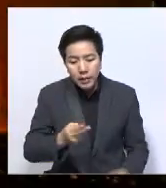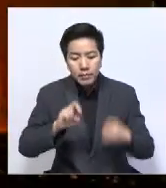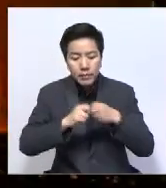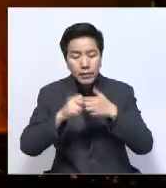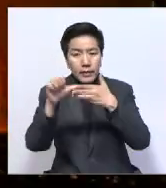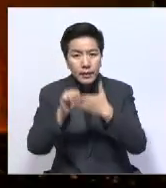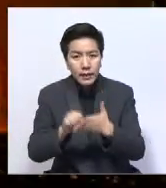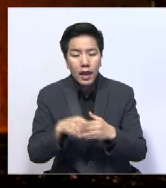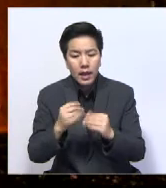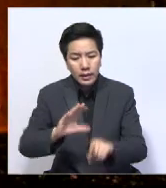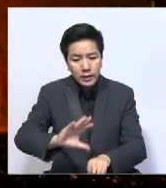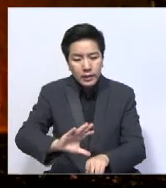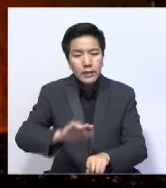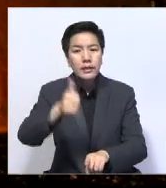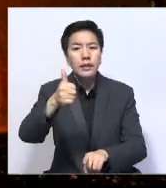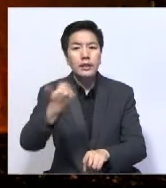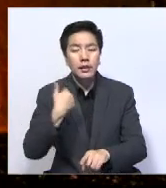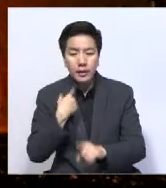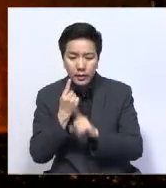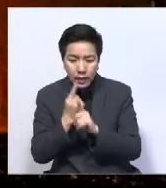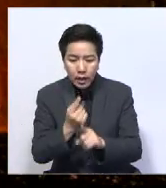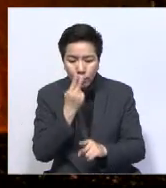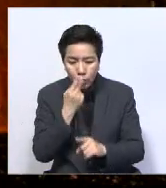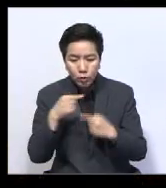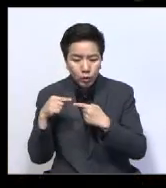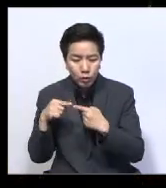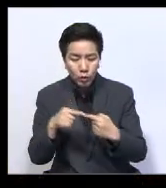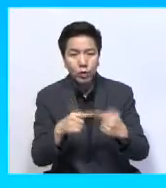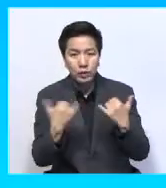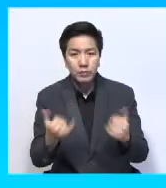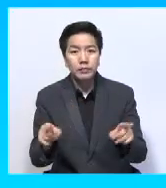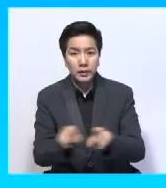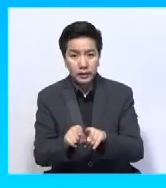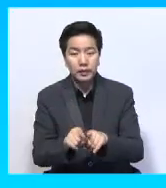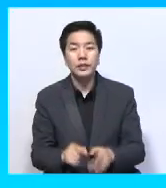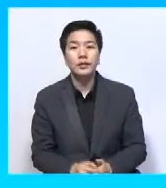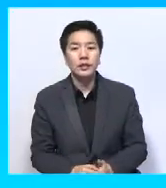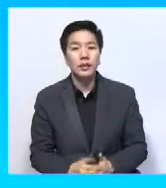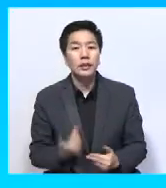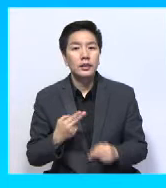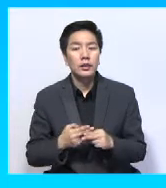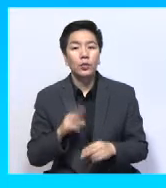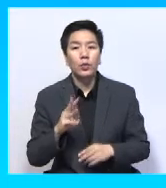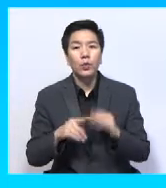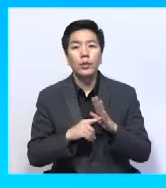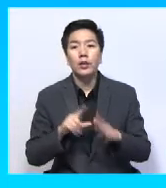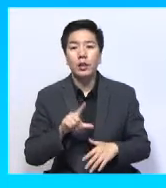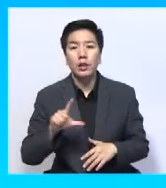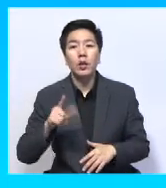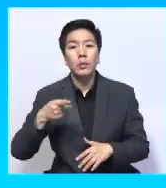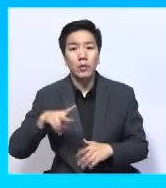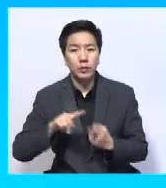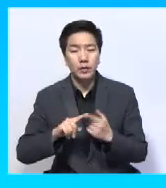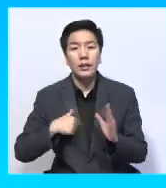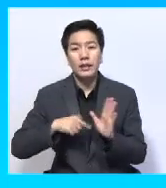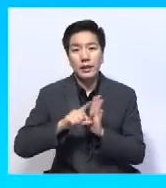แก้ไขให้สถานการณ์ดีขึ้นพร้อมทั้งติดตามสถานการณ์อย่างต่อเนื่องด้วยนะคะทางด้านพลเอกวัลลบรักษ์เสนอเลขาธิการส